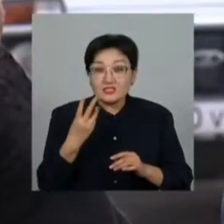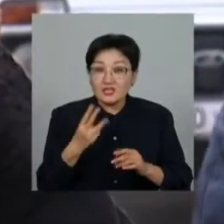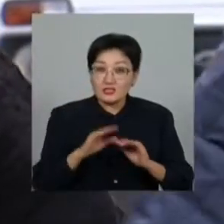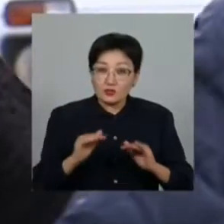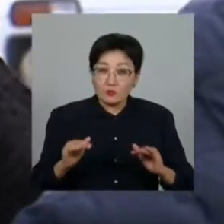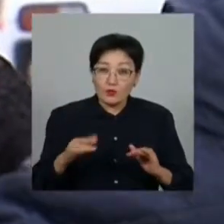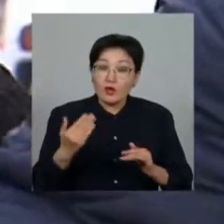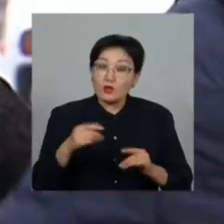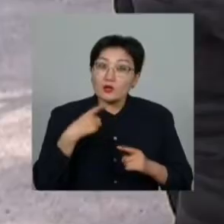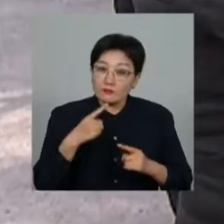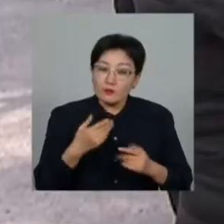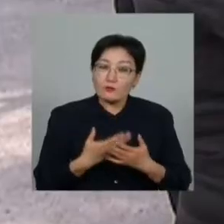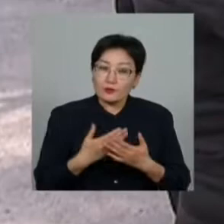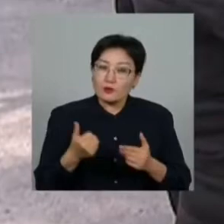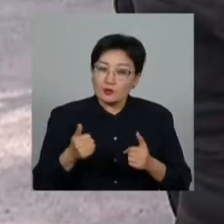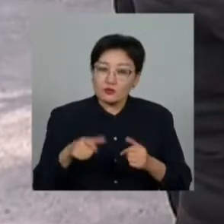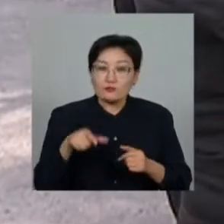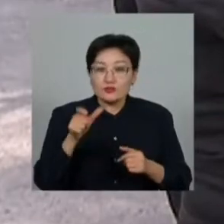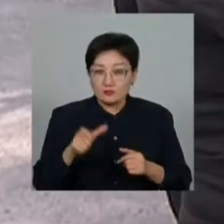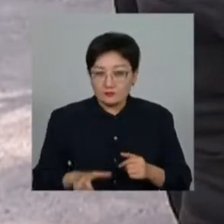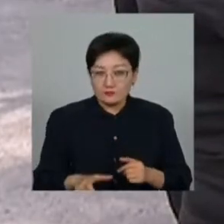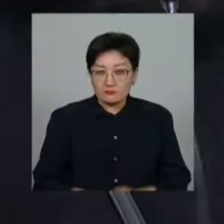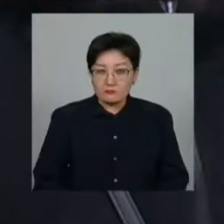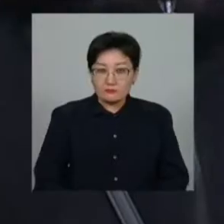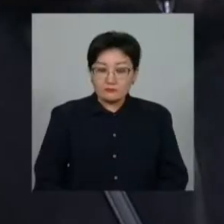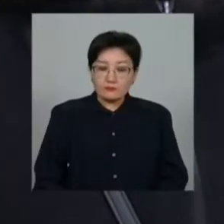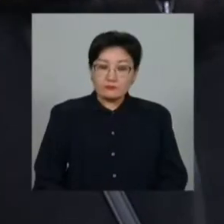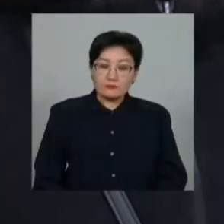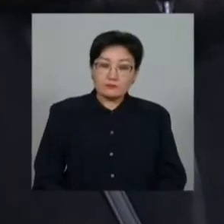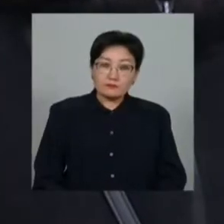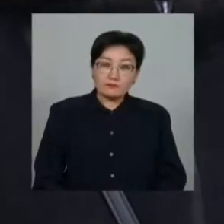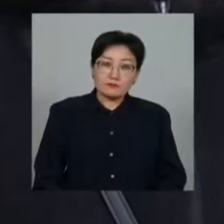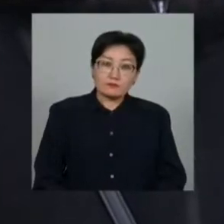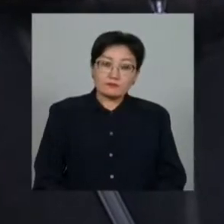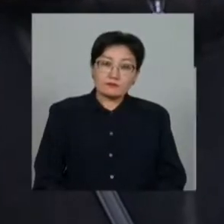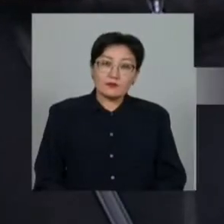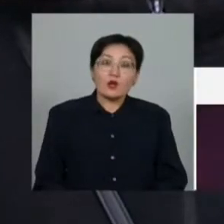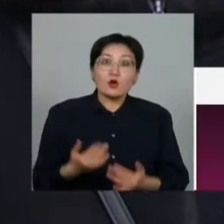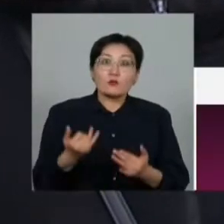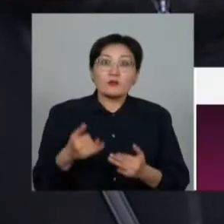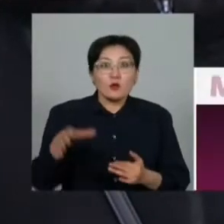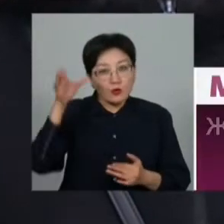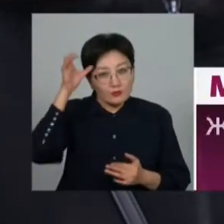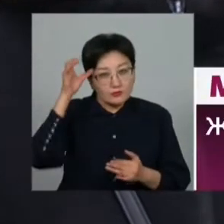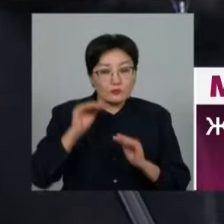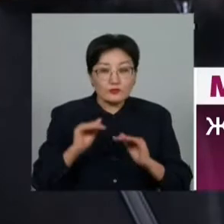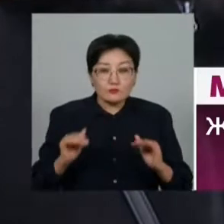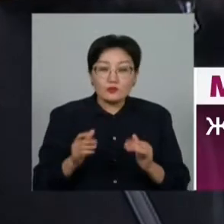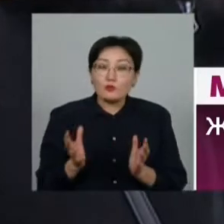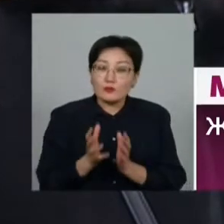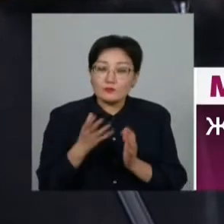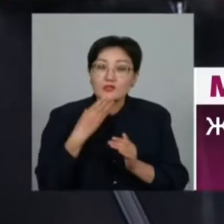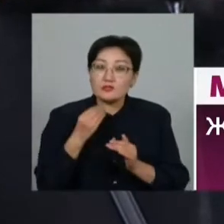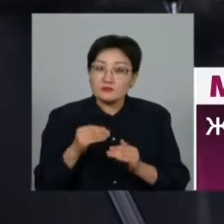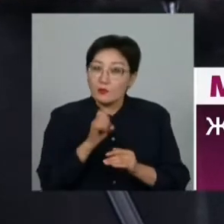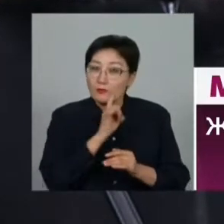отзывается о нём как о примерном семьи не нее хорошем друге вала шалаша даже в суррару хован у него образованные дети он ухаживает за